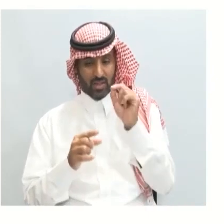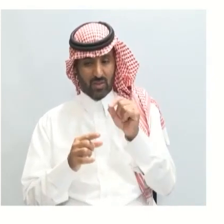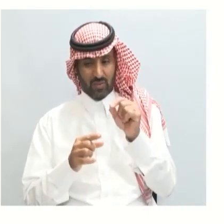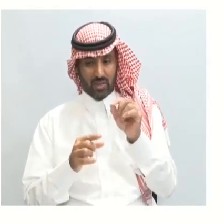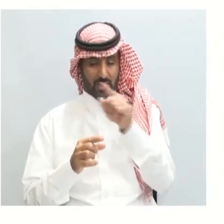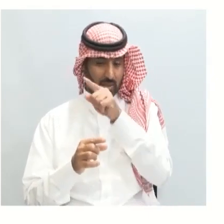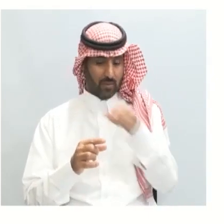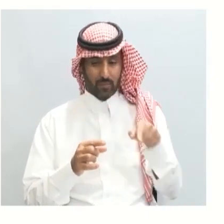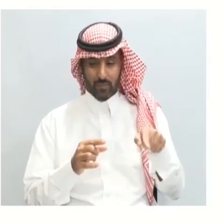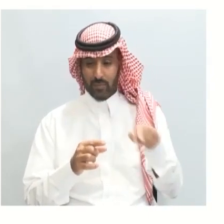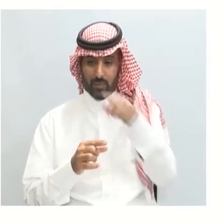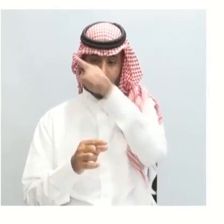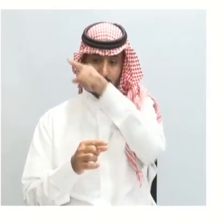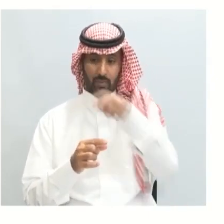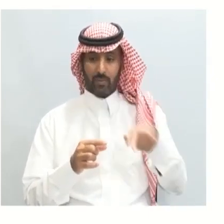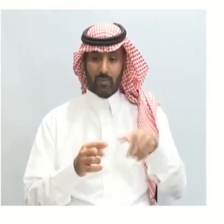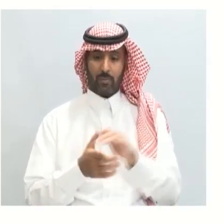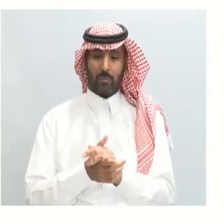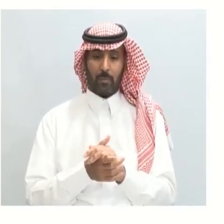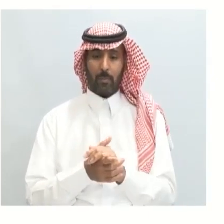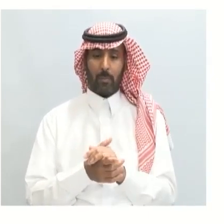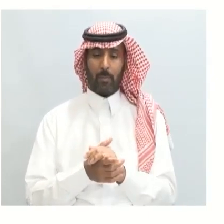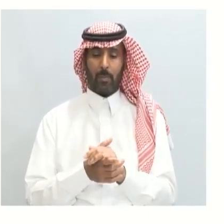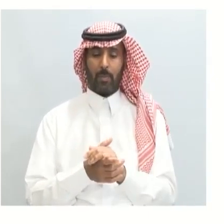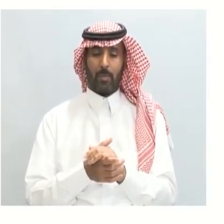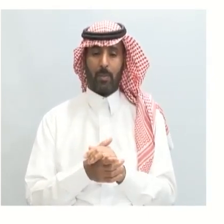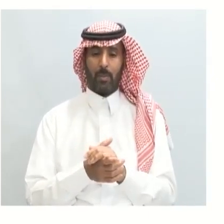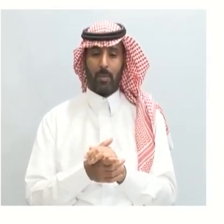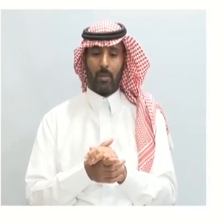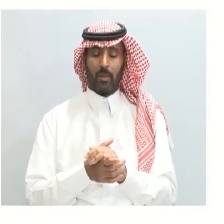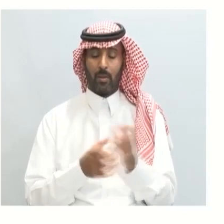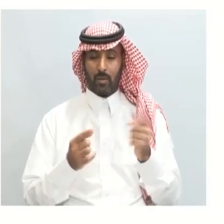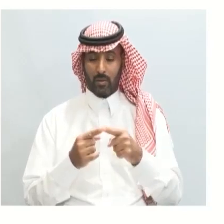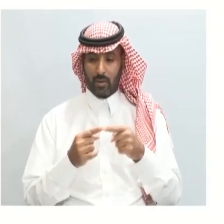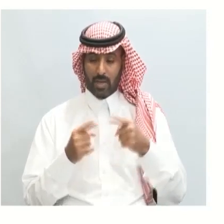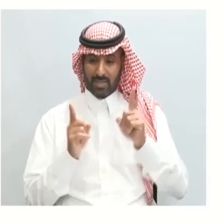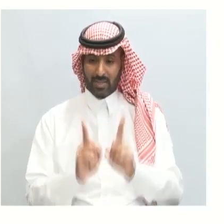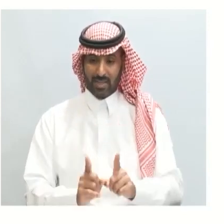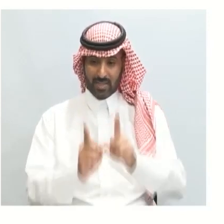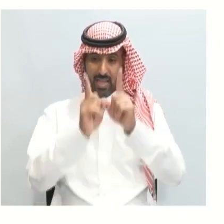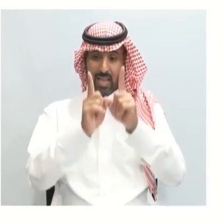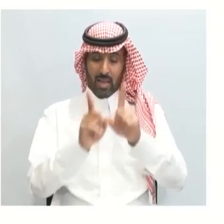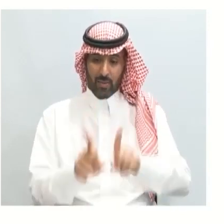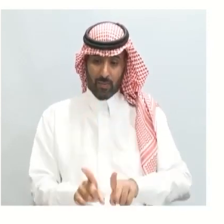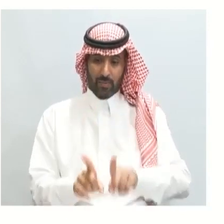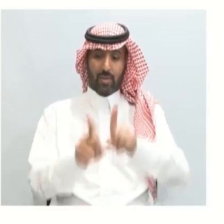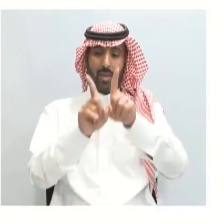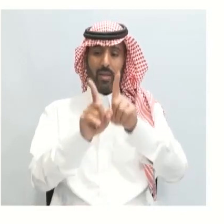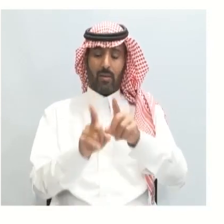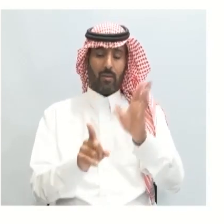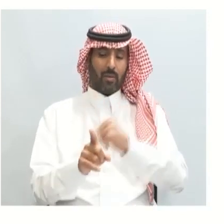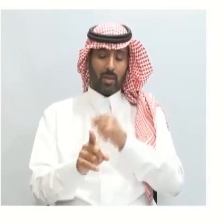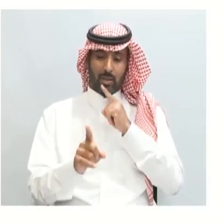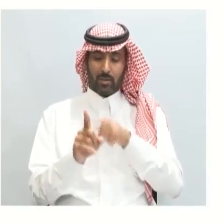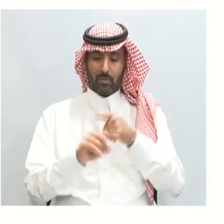الاصل الخط المستقيم لم يمر بنقطه الاصل اذا هنا هي فعلا نوعها علاقه خطيه ولكنها ليست